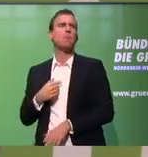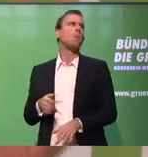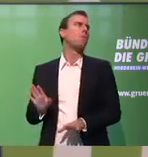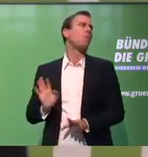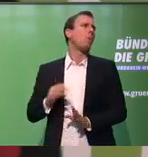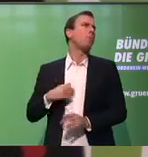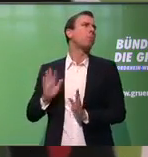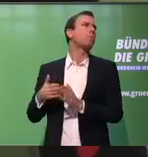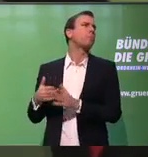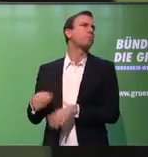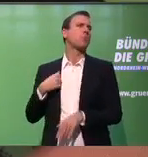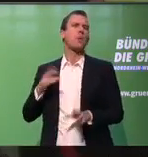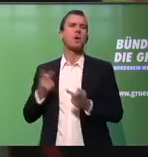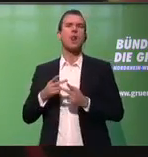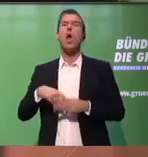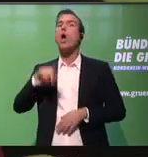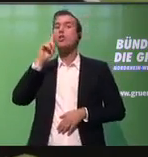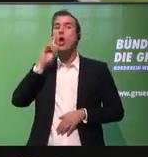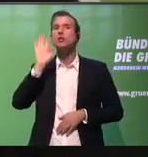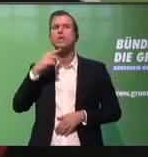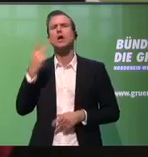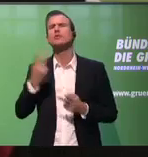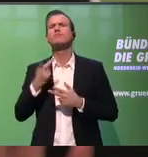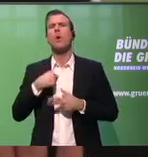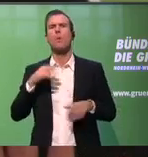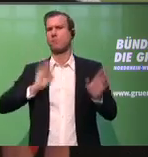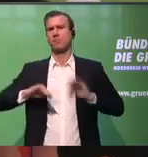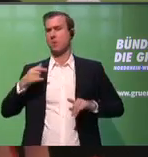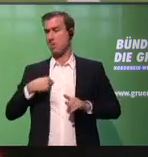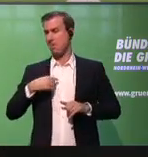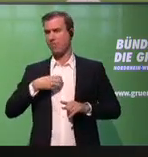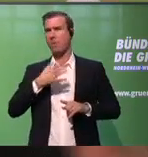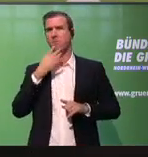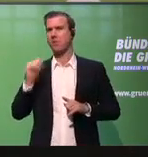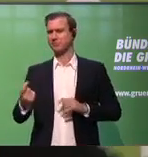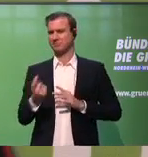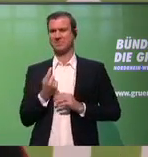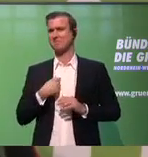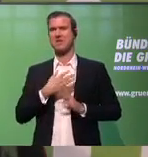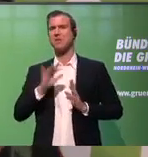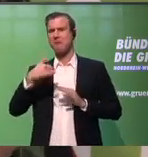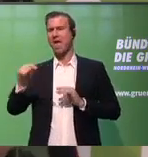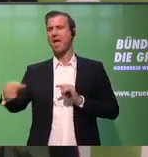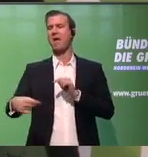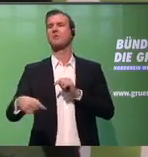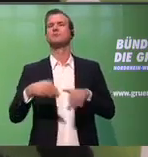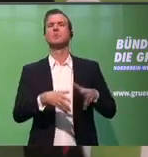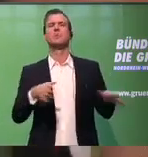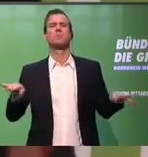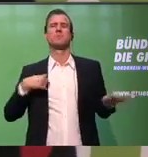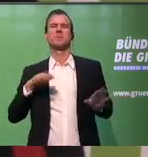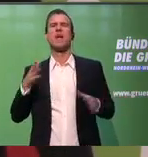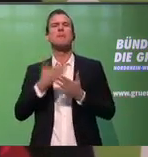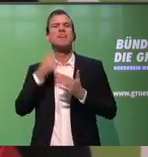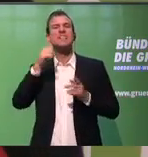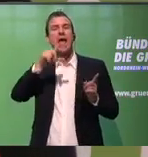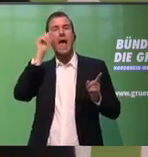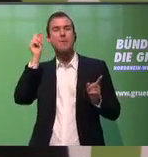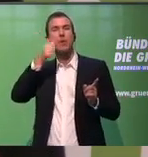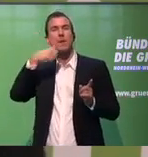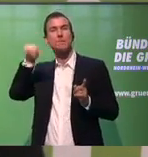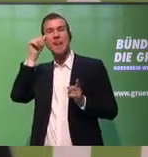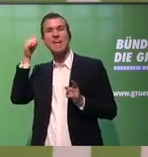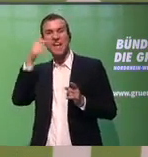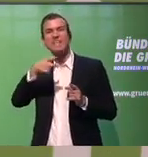dass Deutschland fein raus ist und sagt, nö, ihr kümmert euch mal, ist ja nicht unser Problem. Und es führt eben dazu, dass Leute jetzt in Hamburg oder Berlin eben